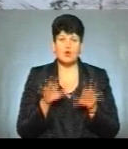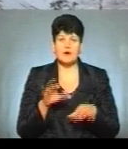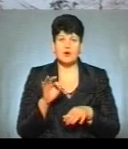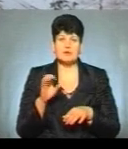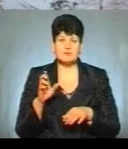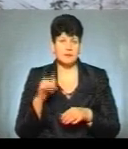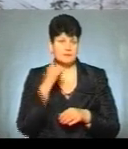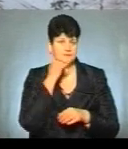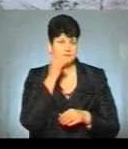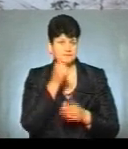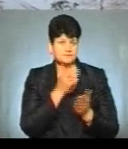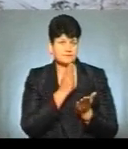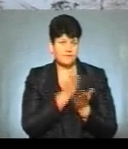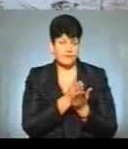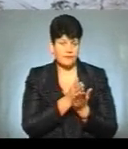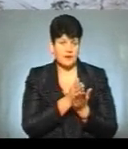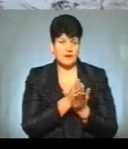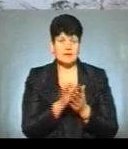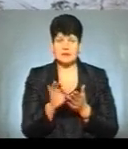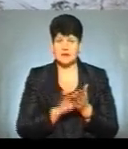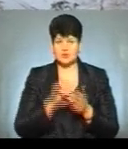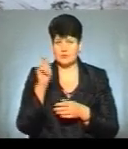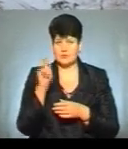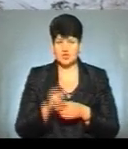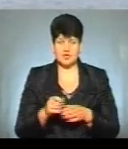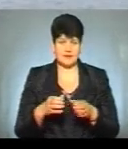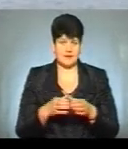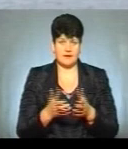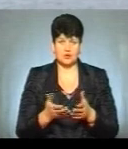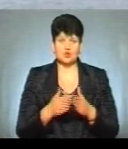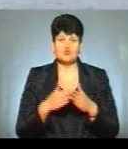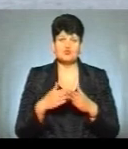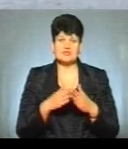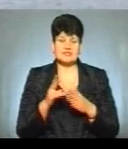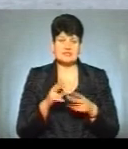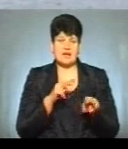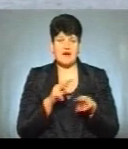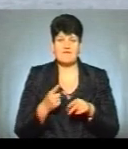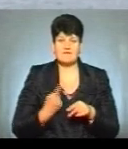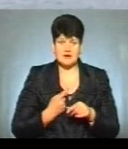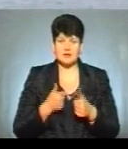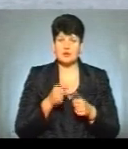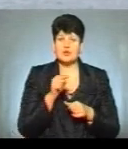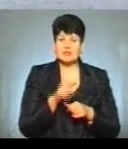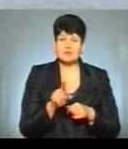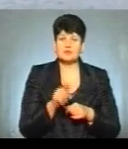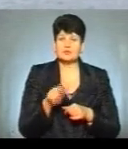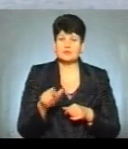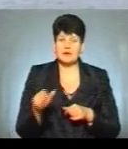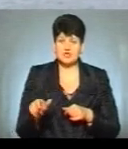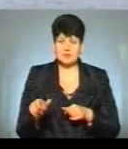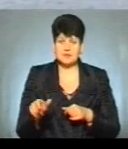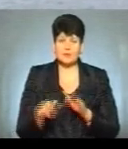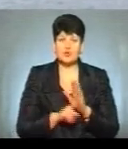ОСББ напряму телефонує і одразу приїжджає вже конкретно наряд. Сусідська варта хороша тим, що мешканці